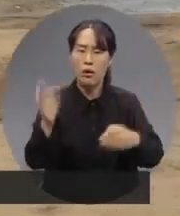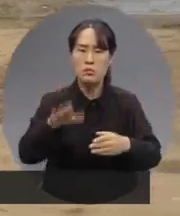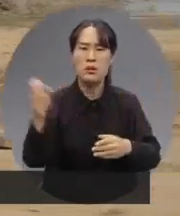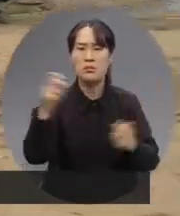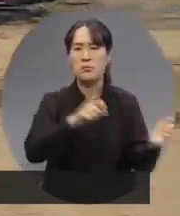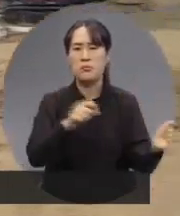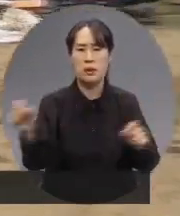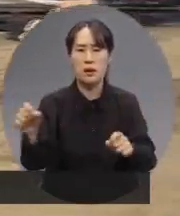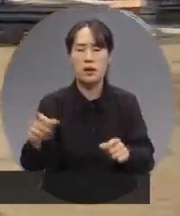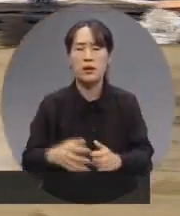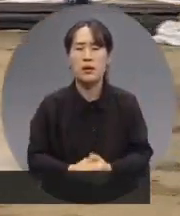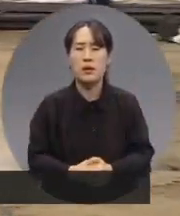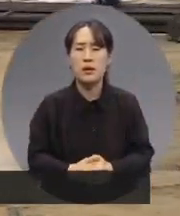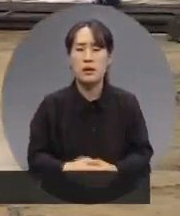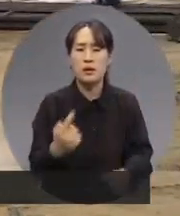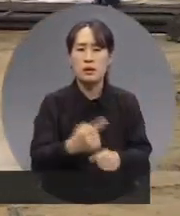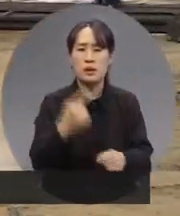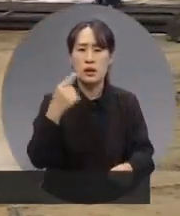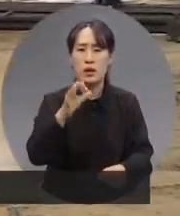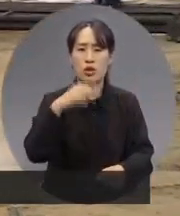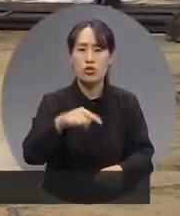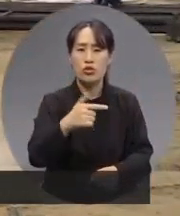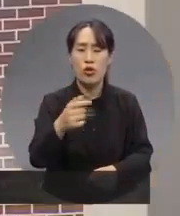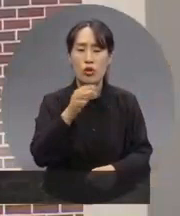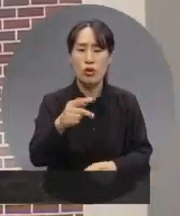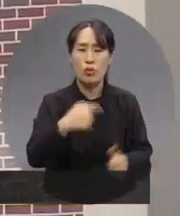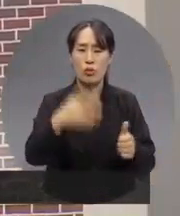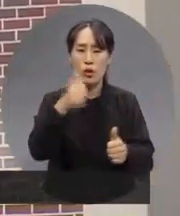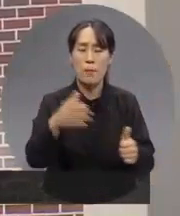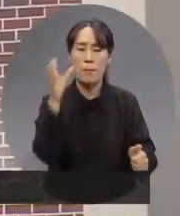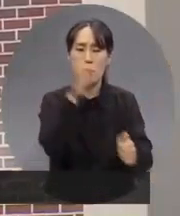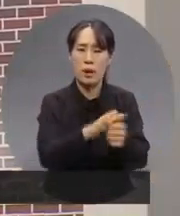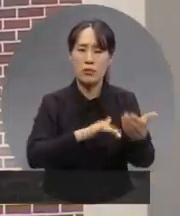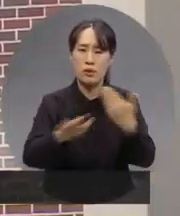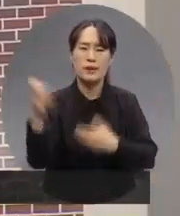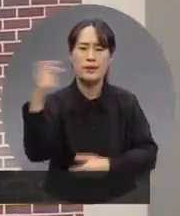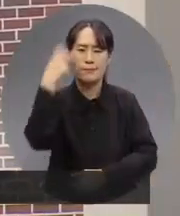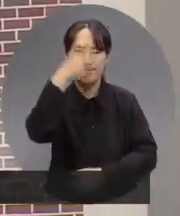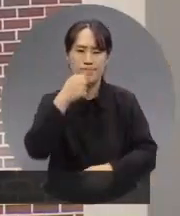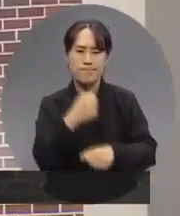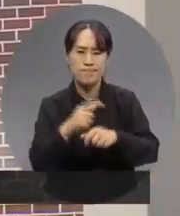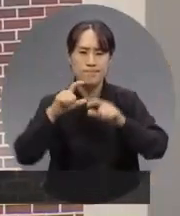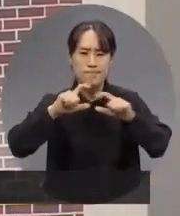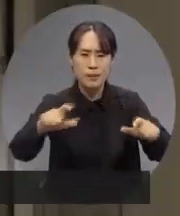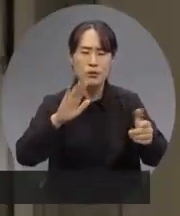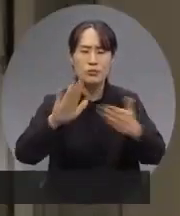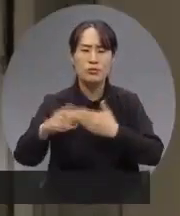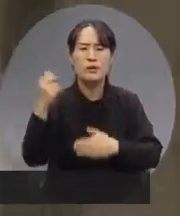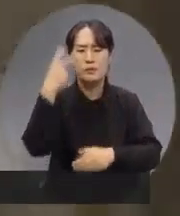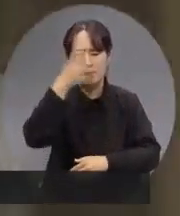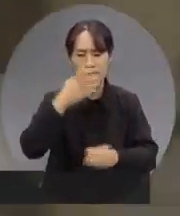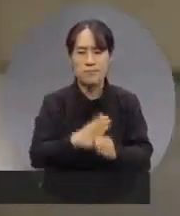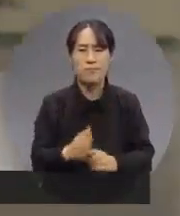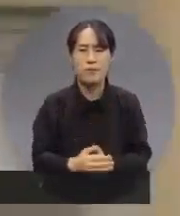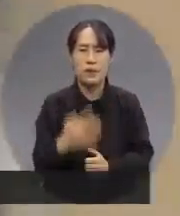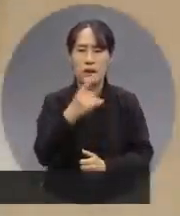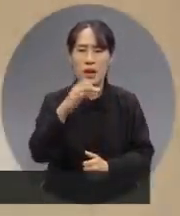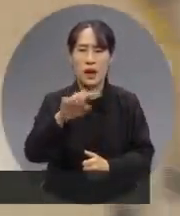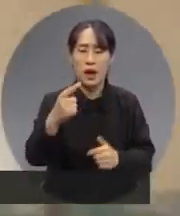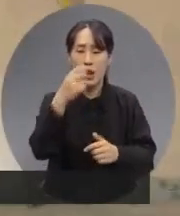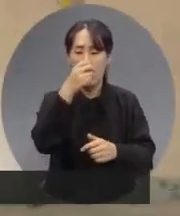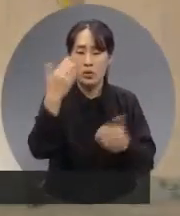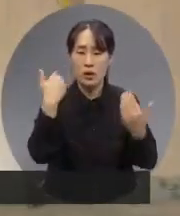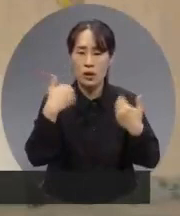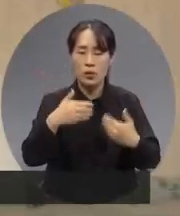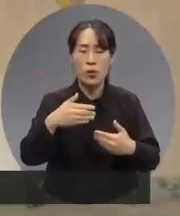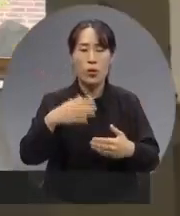미뤄졌습니다. 지난해 윤건영 교육감 취임 이후 원점 재검토 결정이 내려졌기 때문입니다. 대안학교인 단재고